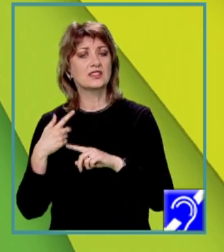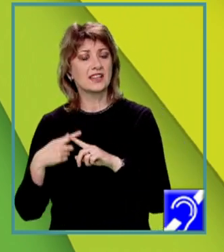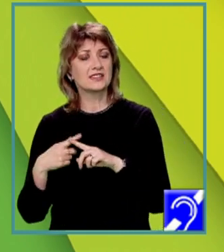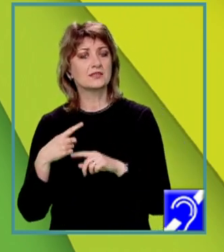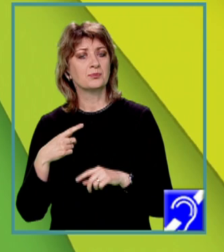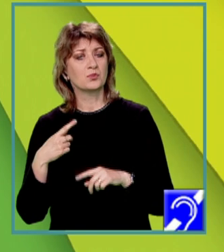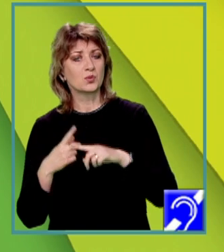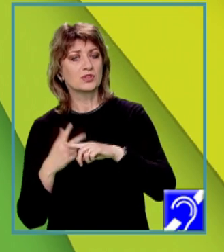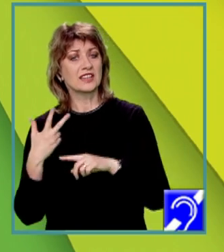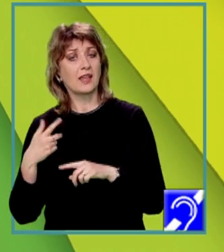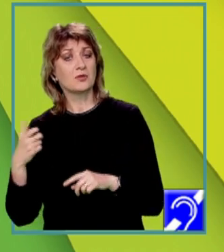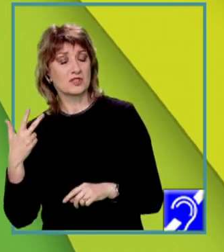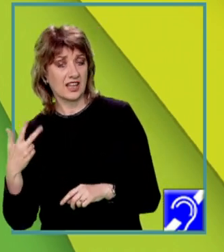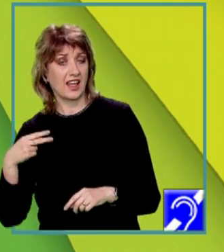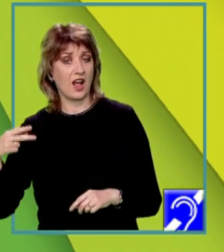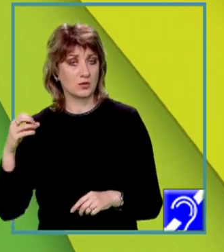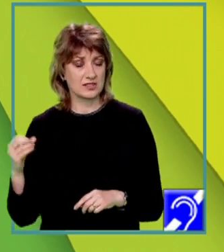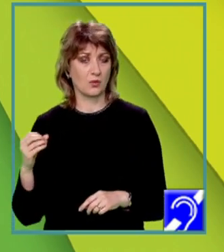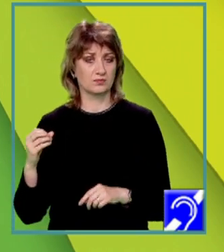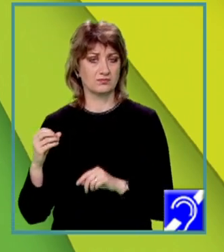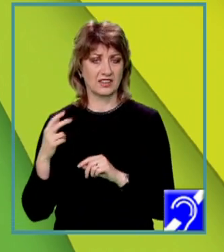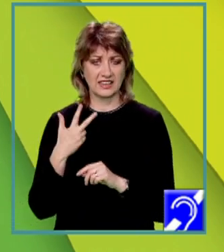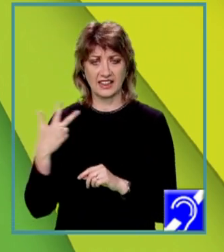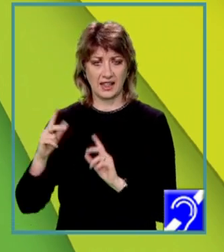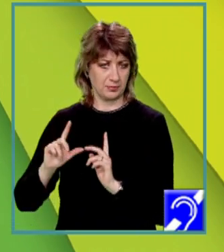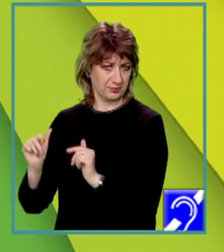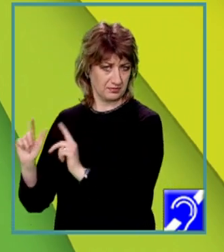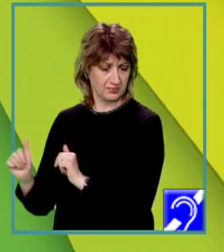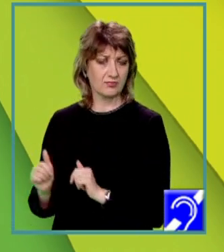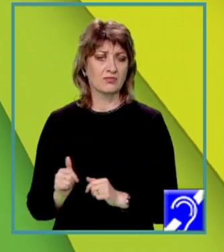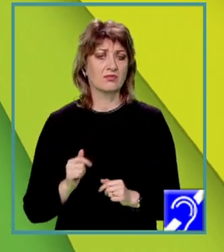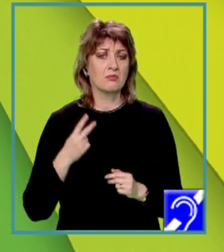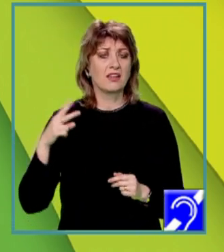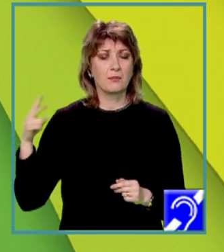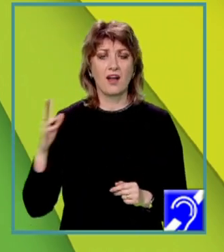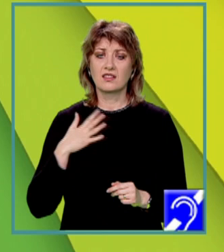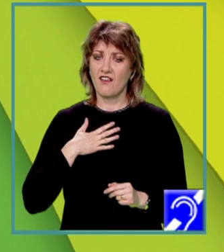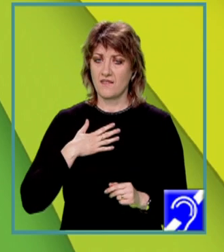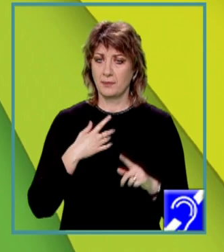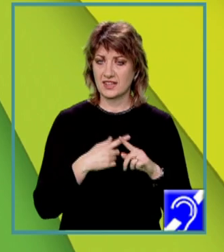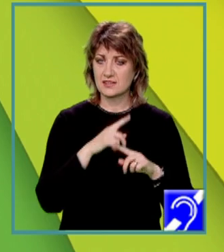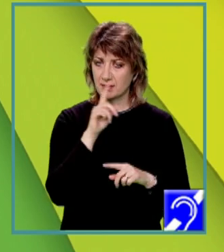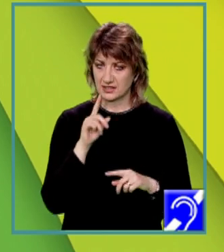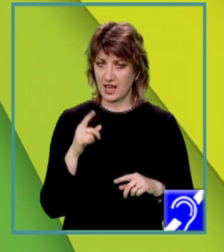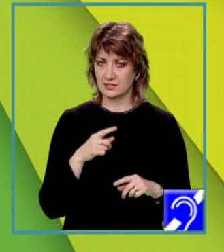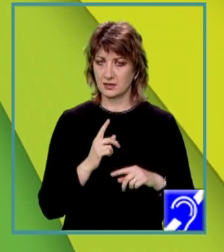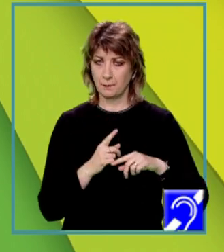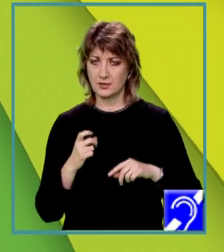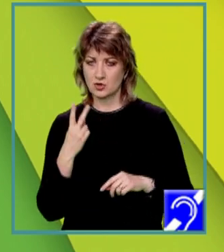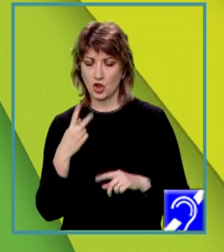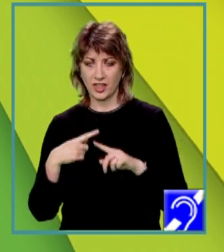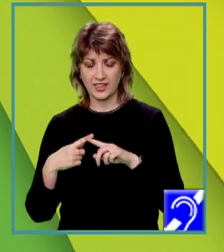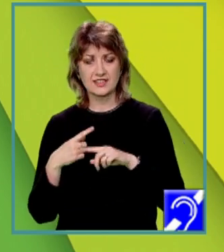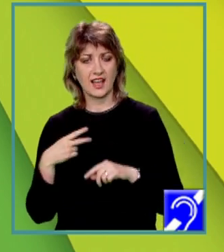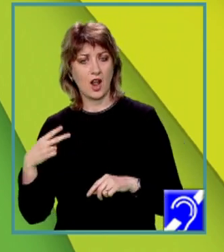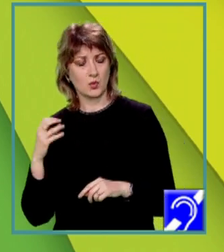plus trei este egal cu zero reduce minus 3 cu 3 și mai departe avem x pătrat minus 2 x este egal cu